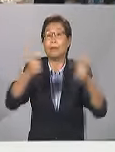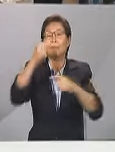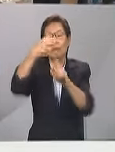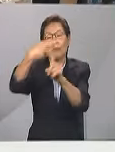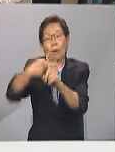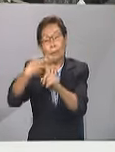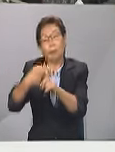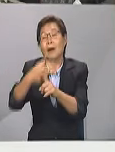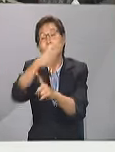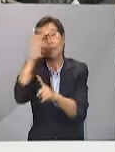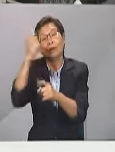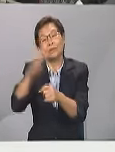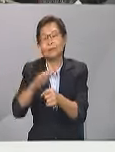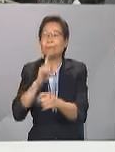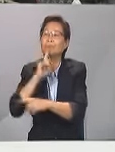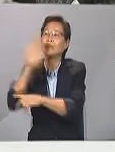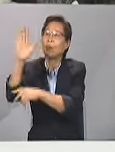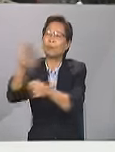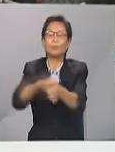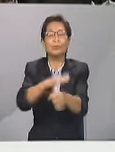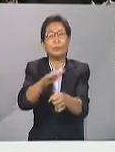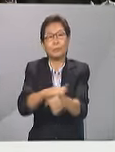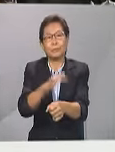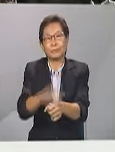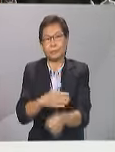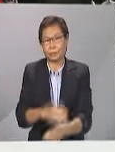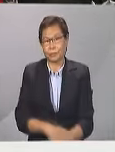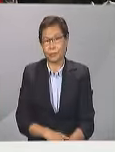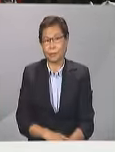kerana ianya dijamin mencukupi